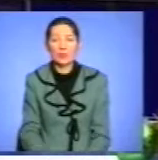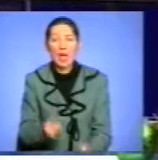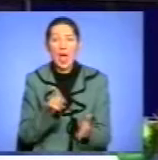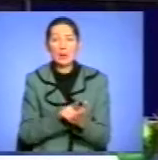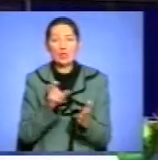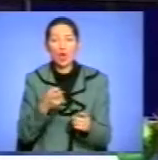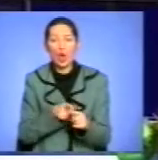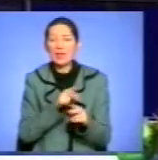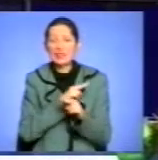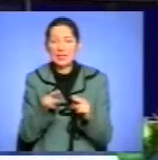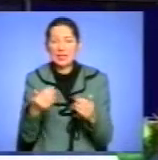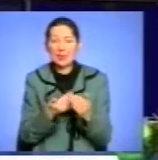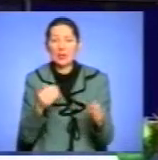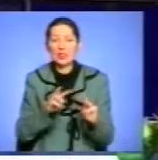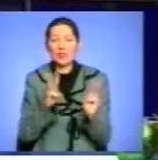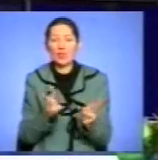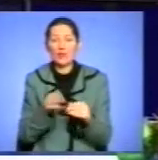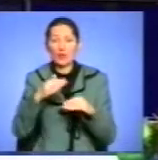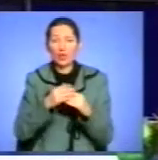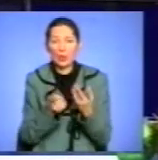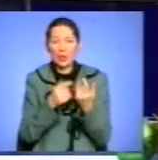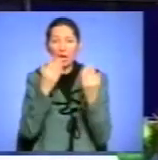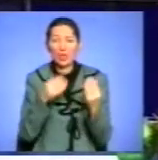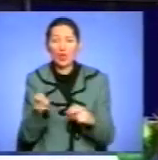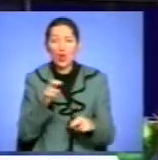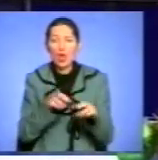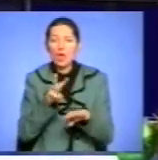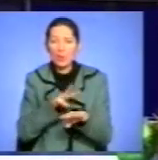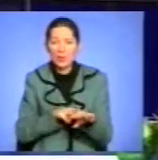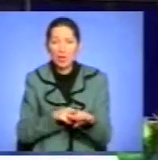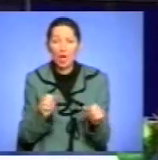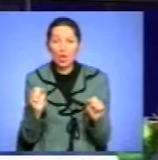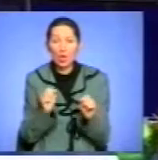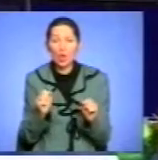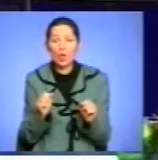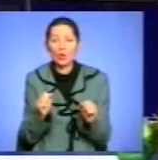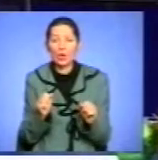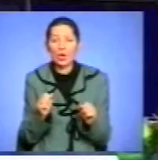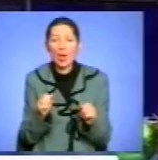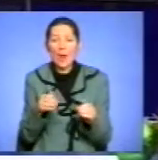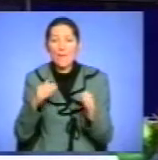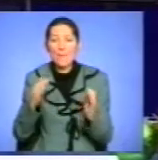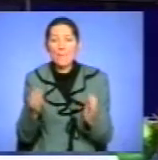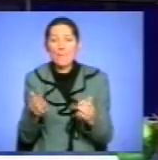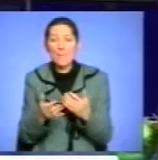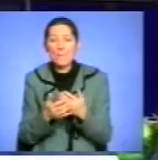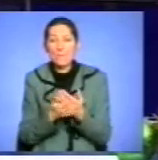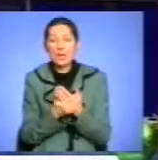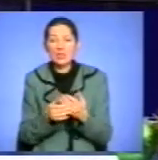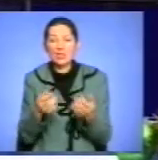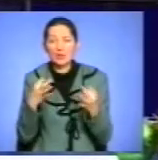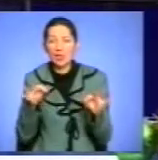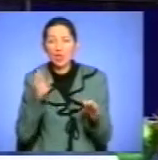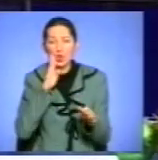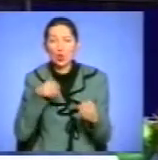Пенсіонерку, яка зникла перед святим вечором, кілька днів розшукувала міліція. З холодної пастки визволити жінку допоміг службовий собака. Про